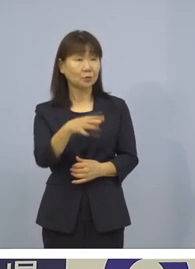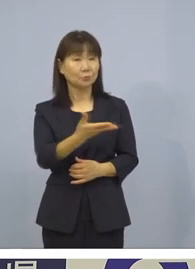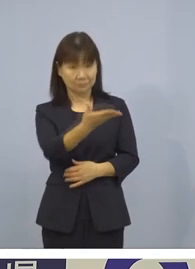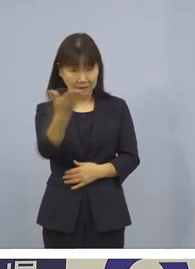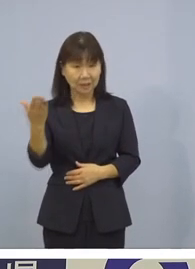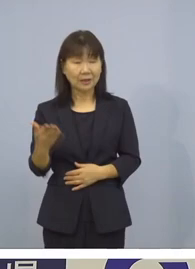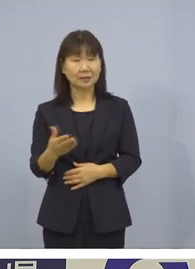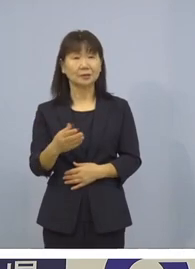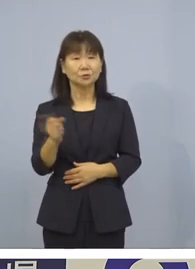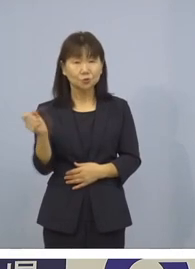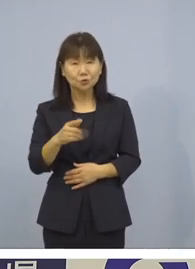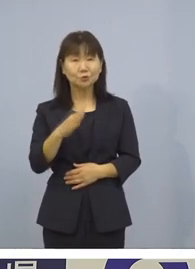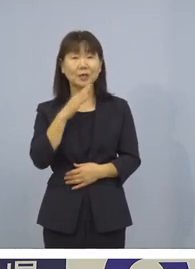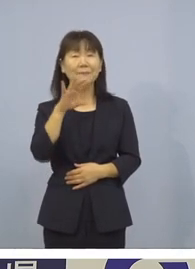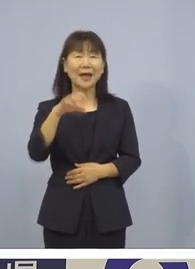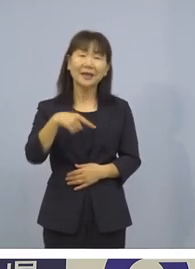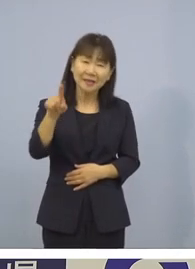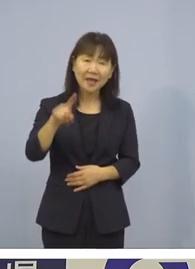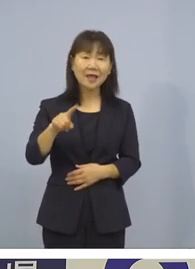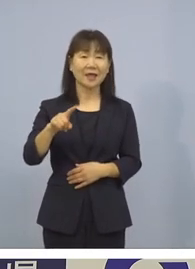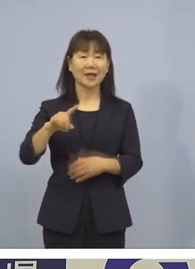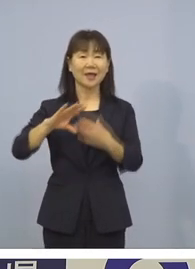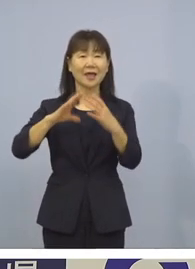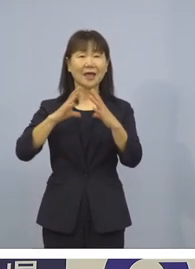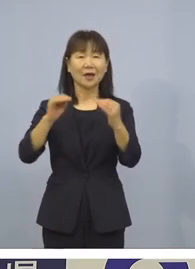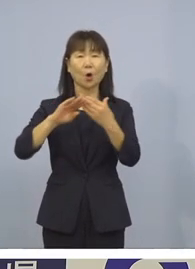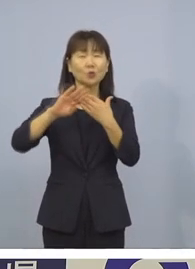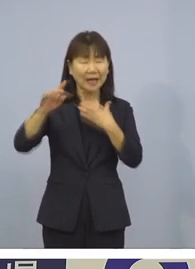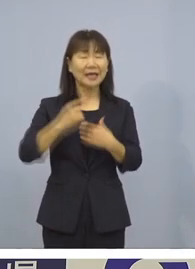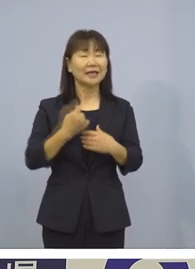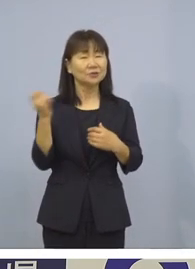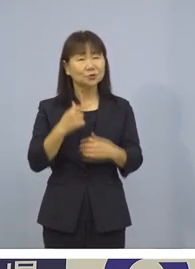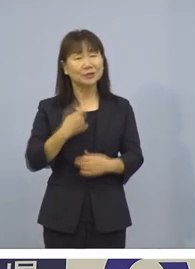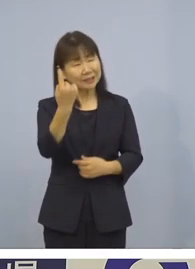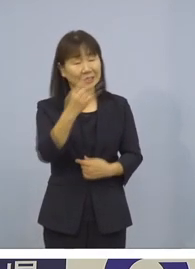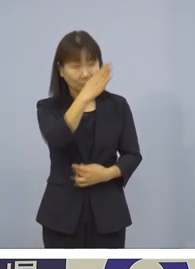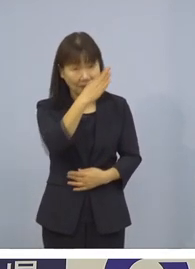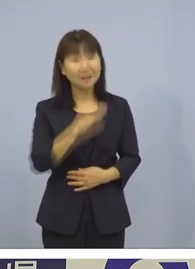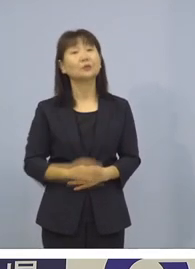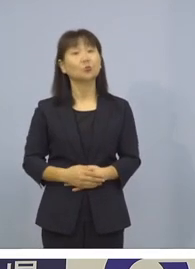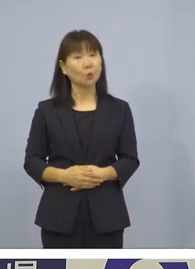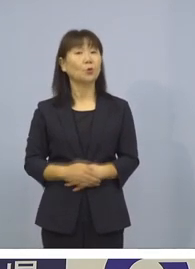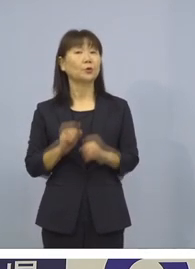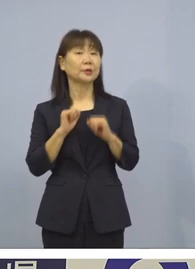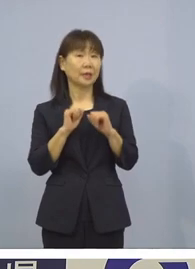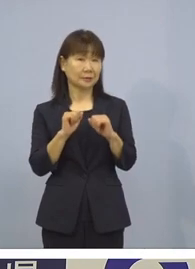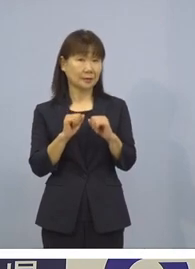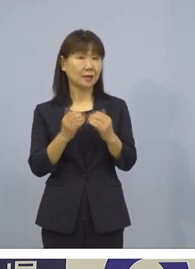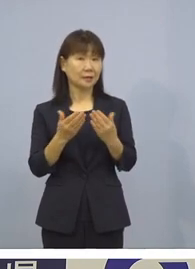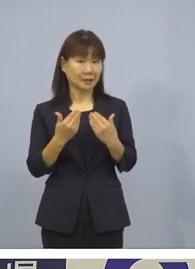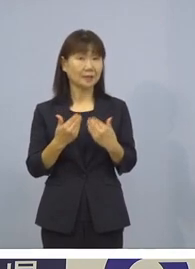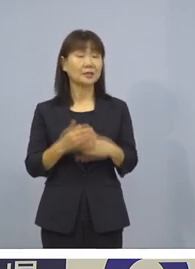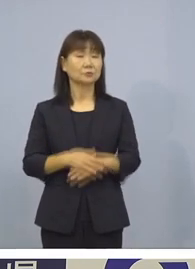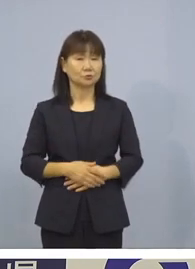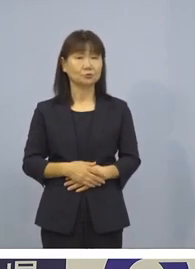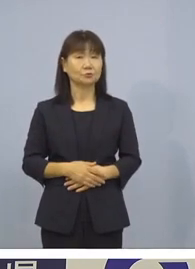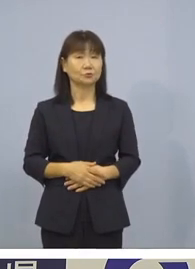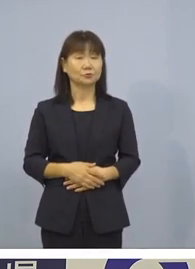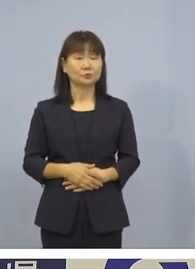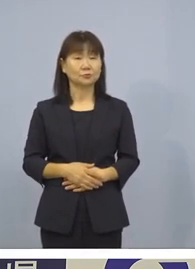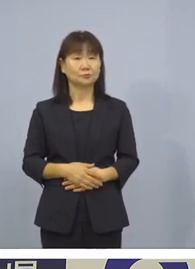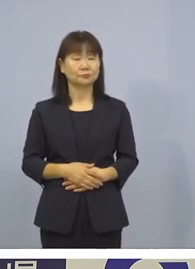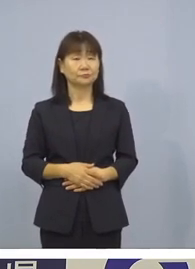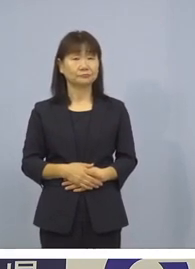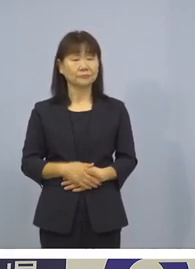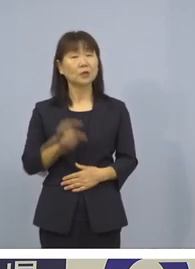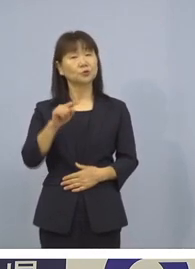現場に行けと、海外にすぐ行ってくれと、まあ、こういうことをやっていただいていると思いますし、